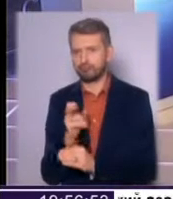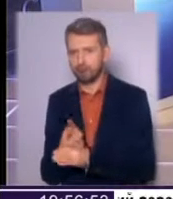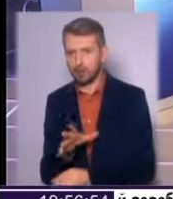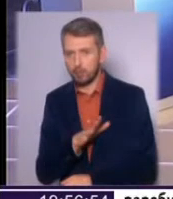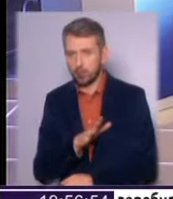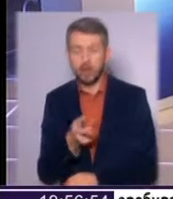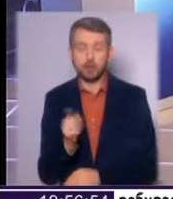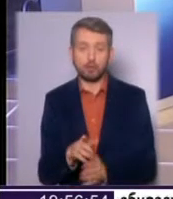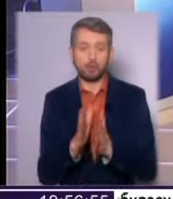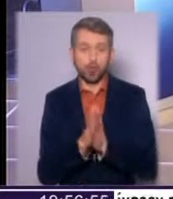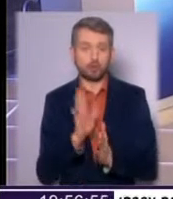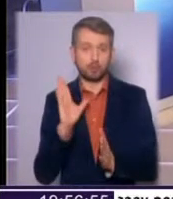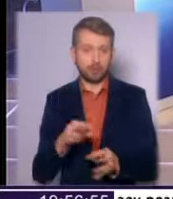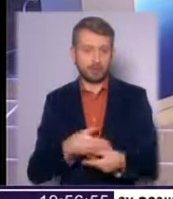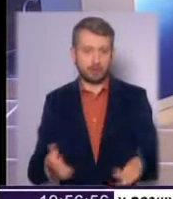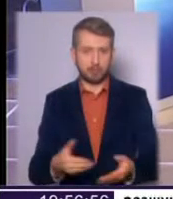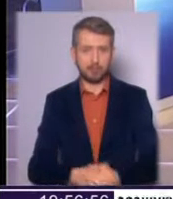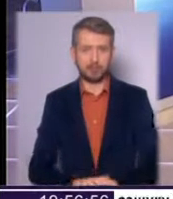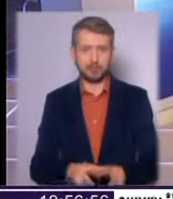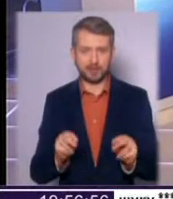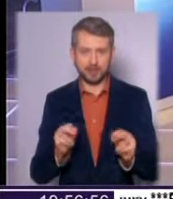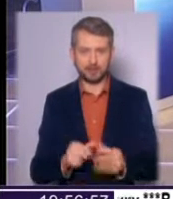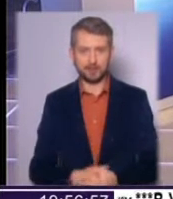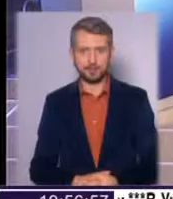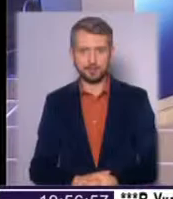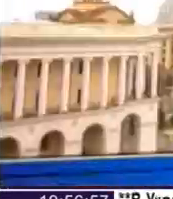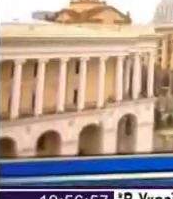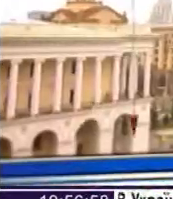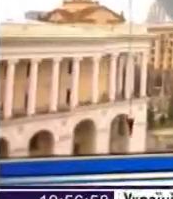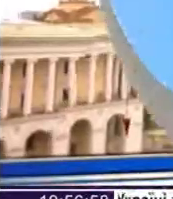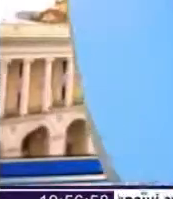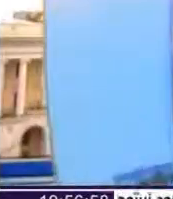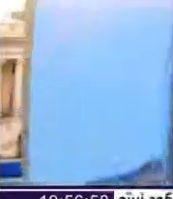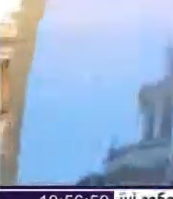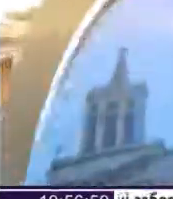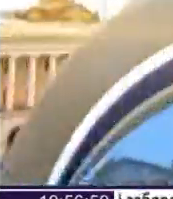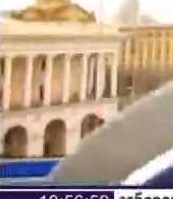влади. Тому прошу, будьте з нами, не перемикайтесь.